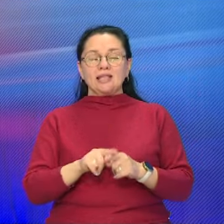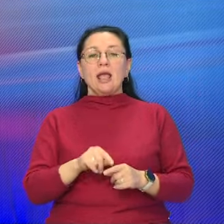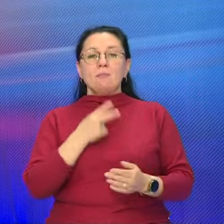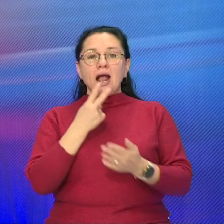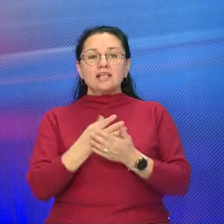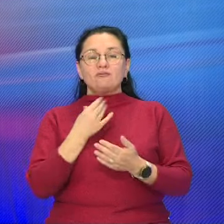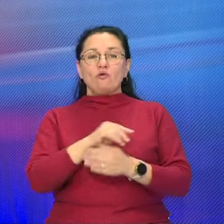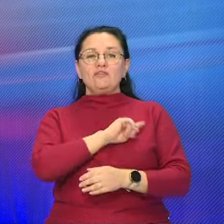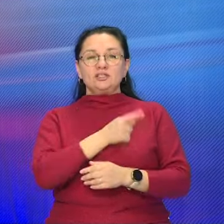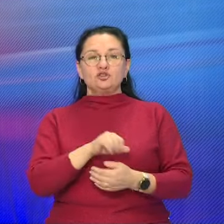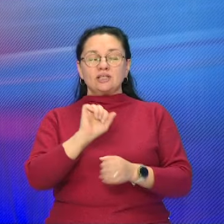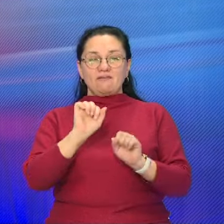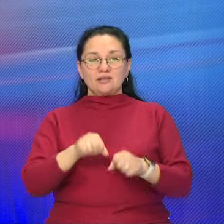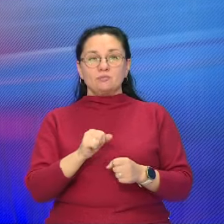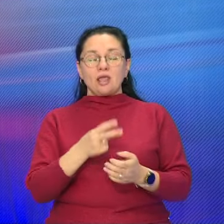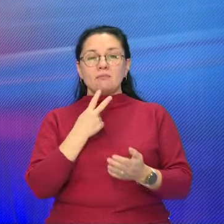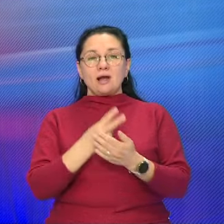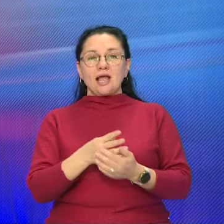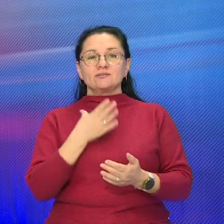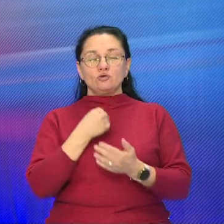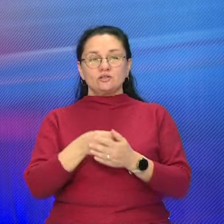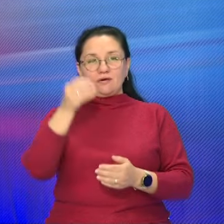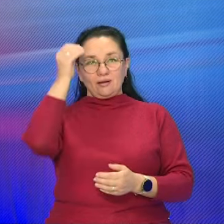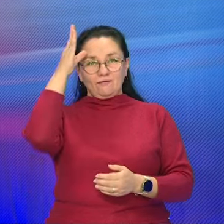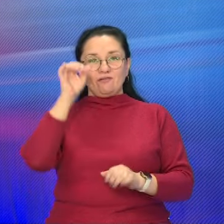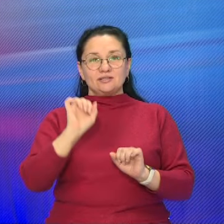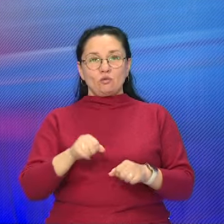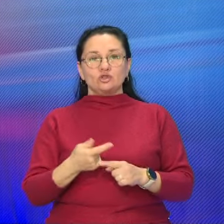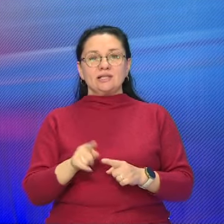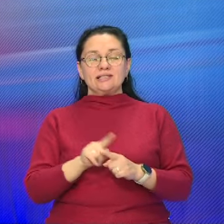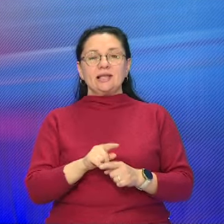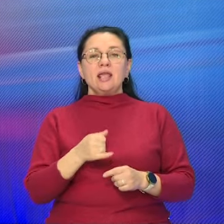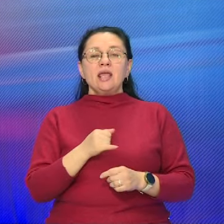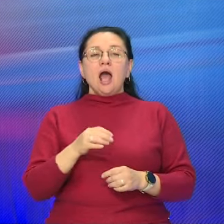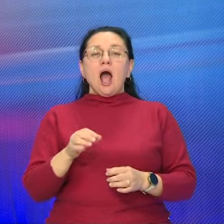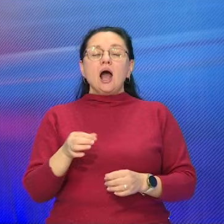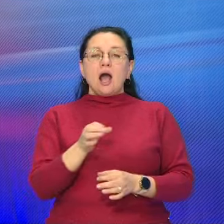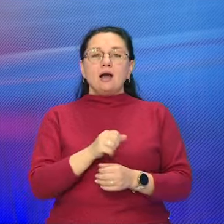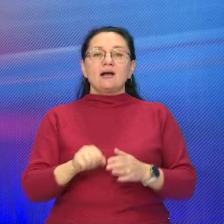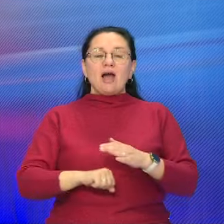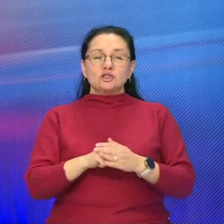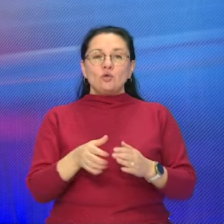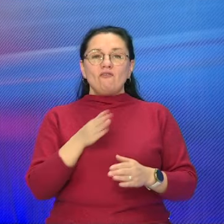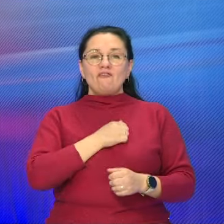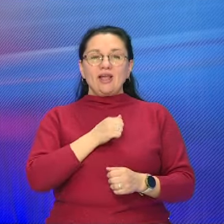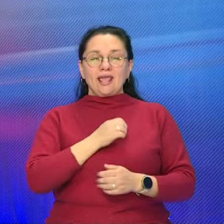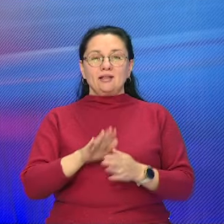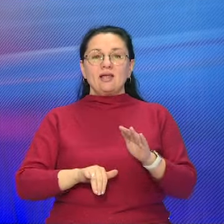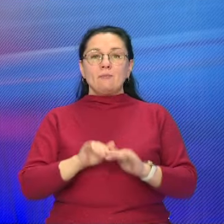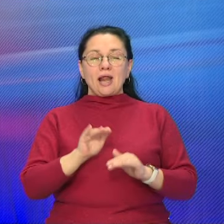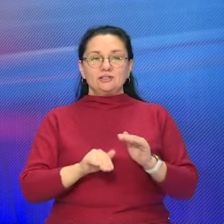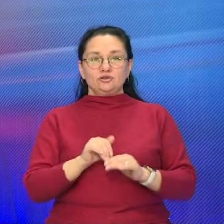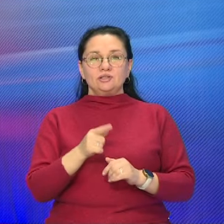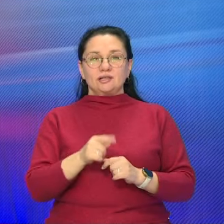навыки, але и показывают интеллектуальные и творчие здольности. Засвоение ж основ военной справы проходит с максимально практичным